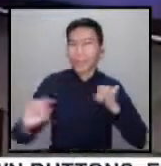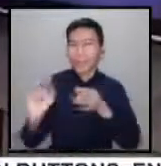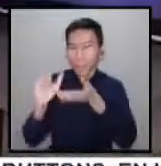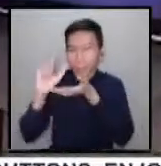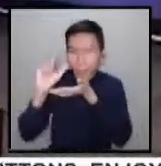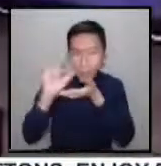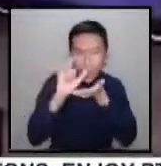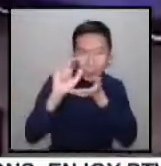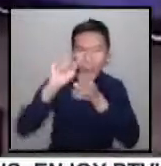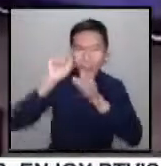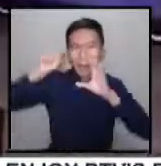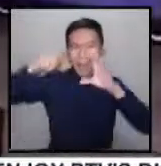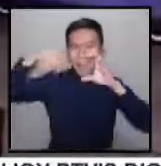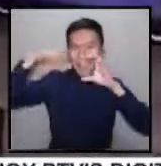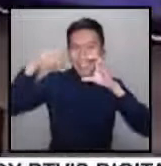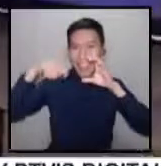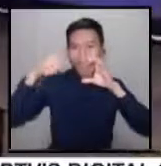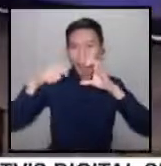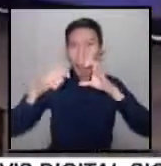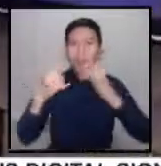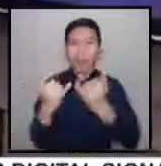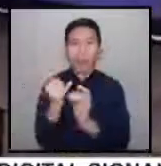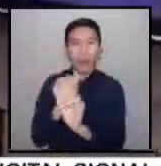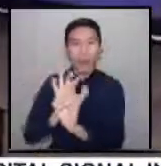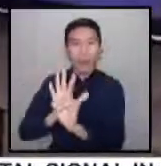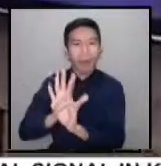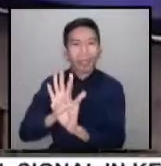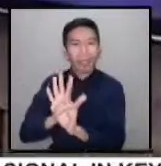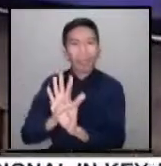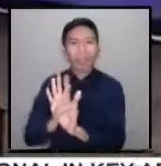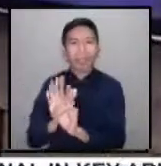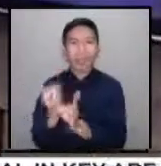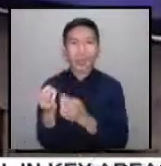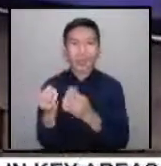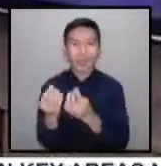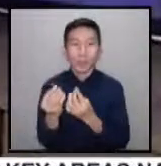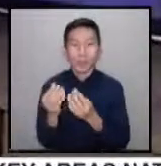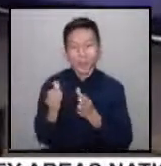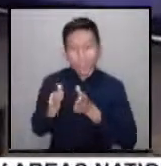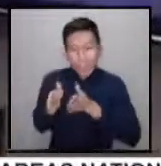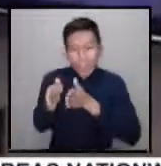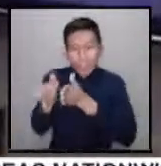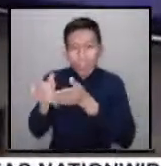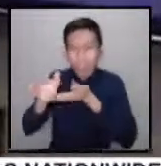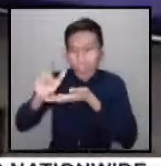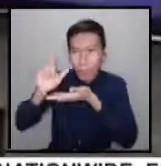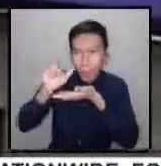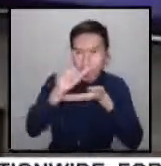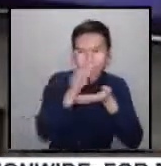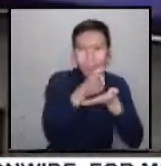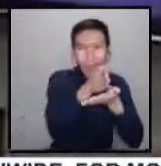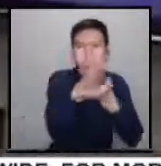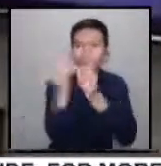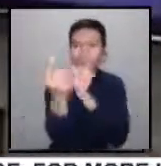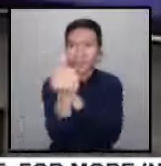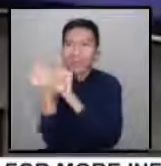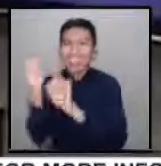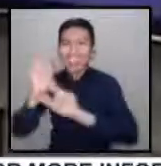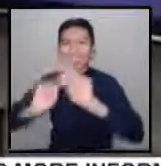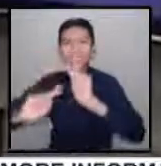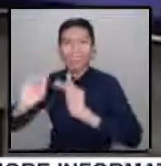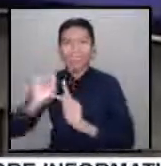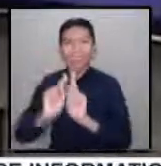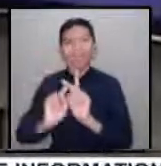videos. Isa nga po sa nauso na rin ngayon ay ang tinatawag na street photography. At yun mismo ang ginagawa nitong photographer